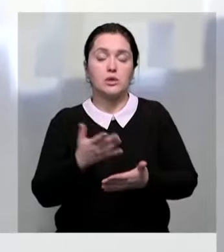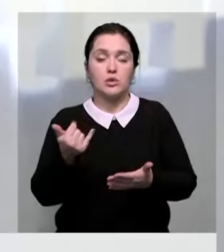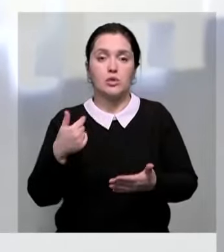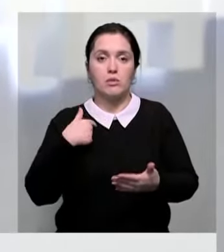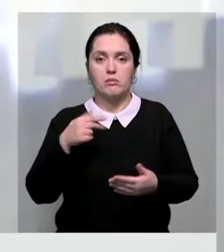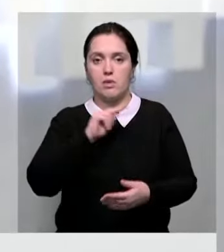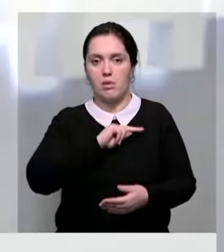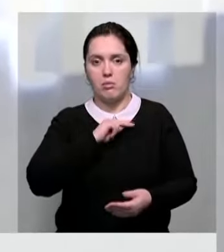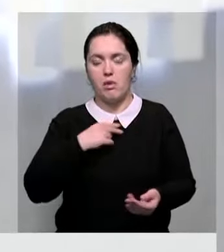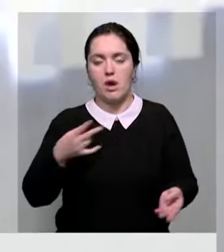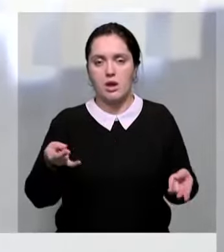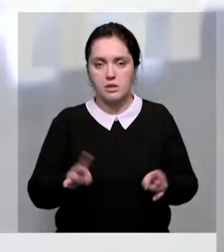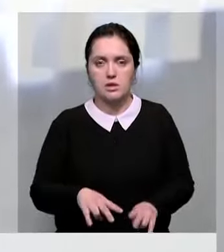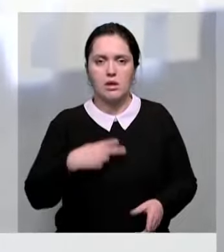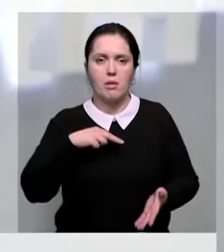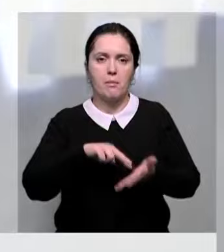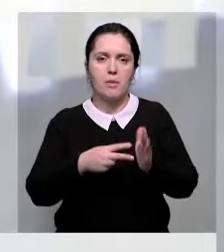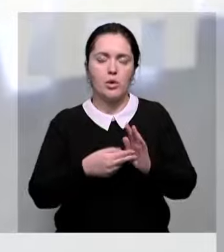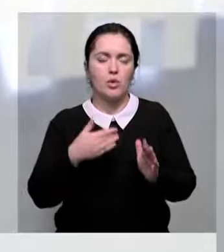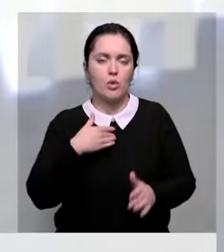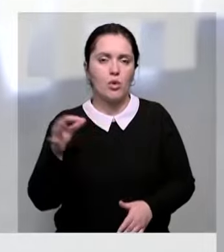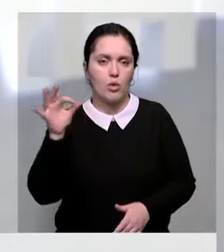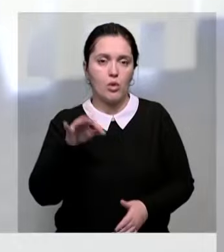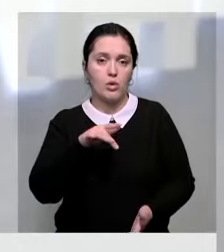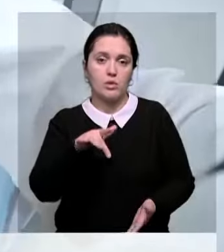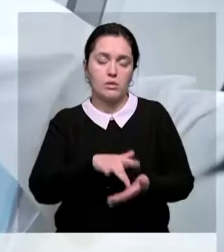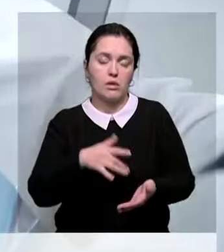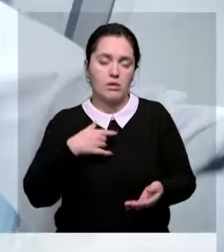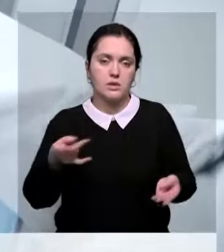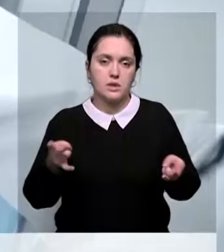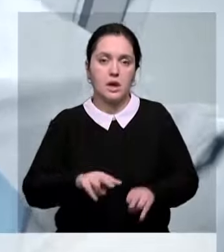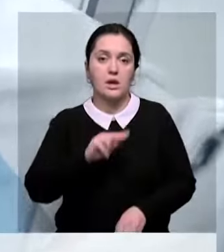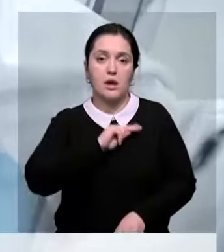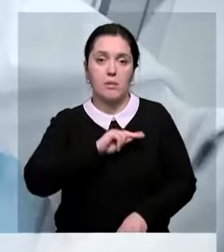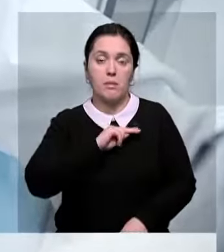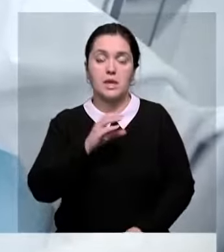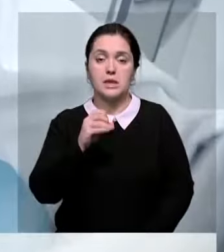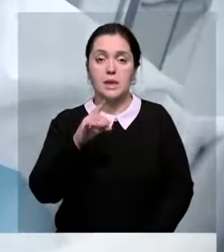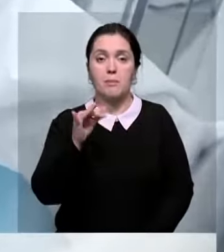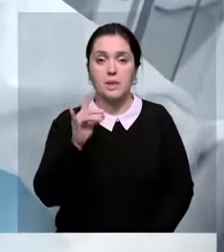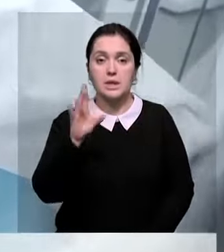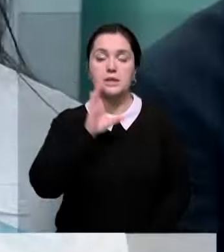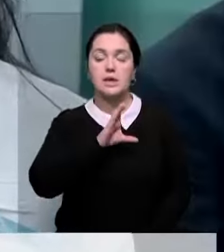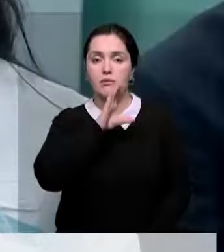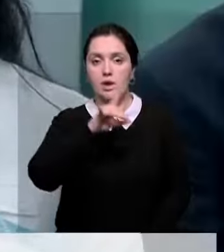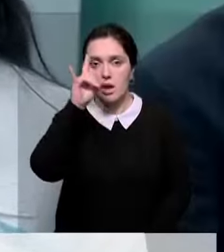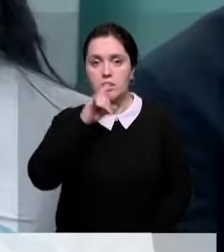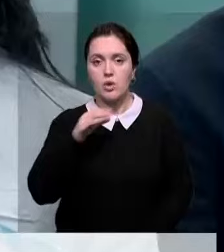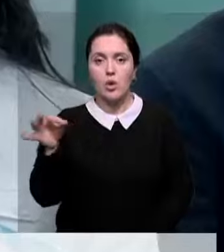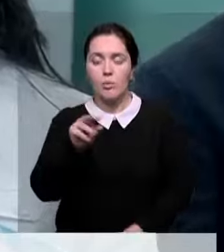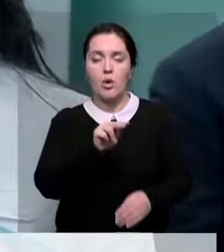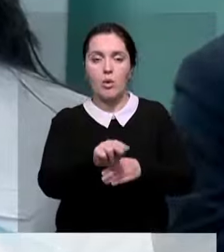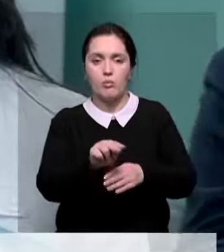предложенной вузом работе. В дальнейшем планирую связать свою жизнь с этим городом. По программе «Серпын» Североказахстанской области прошли обучение